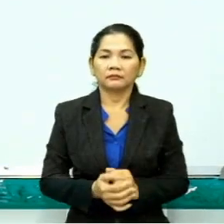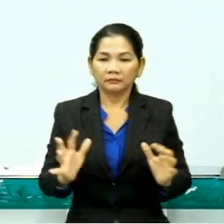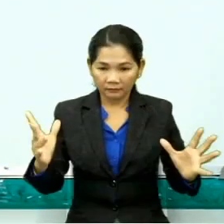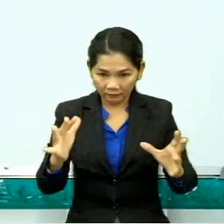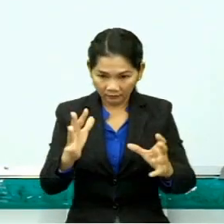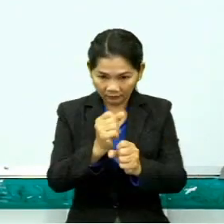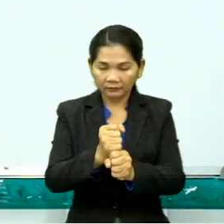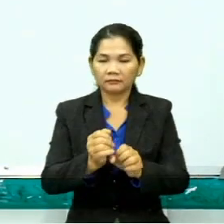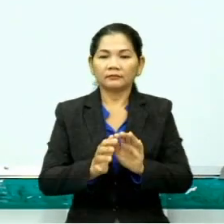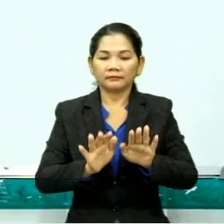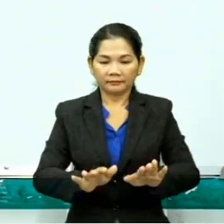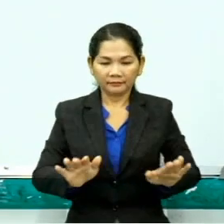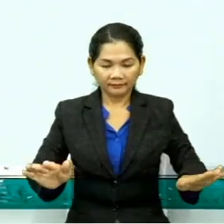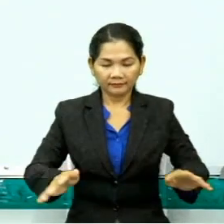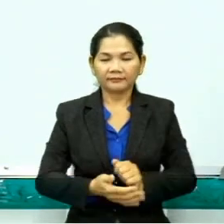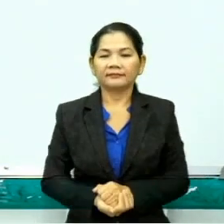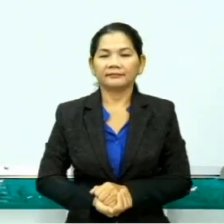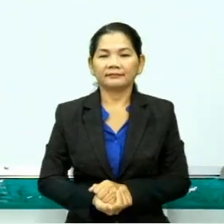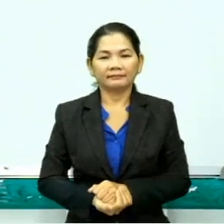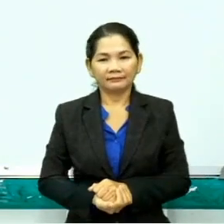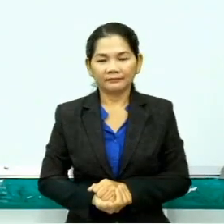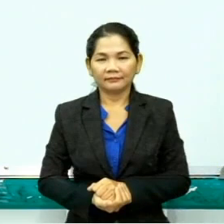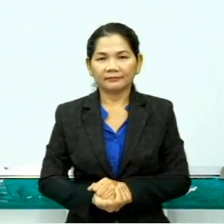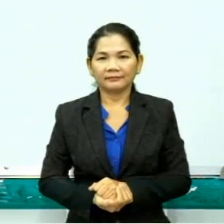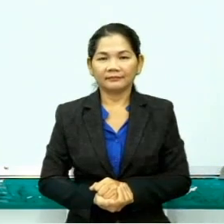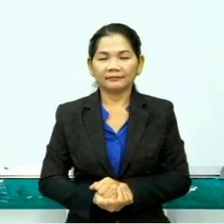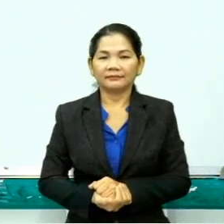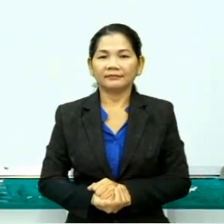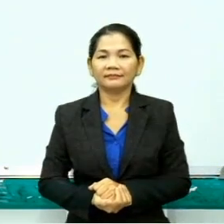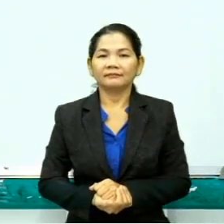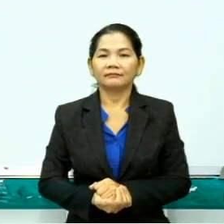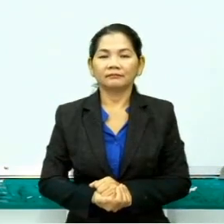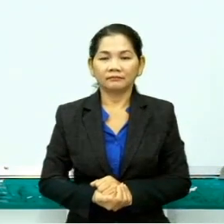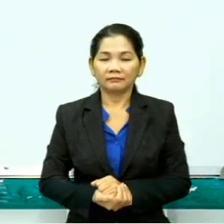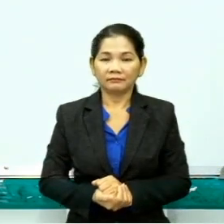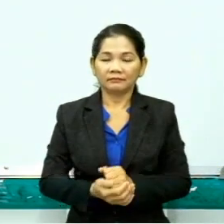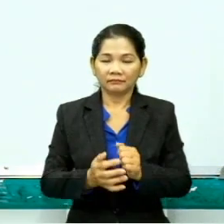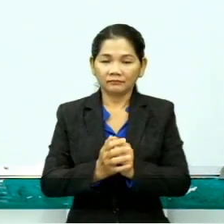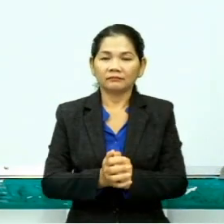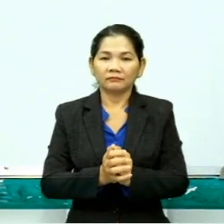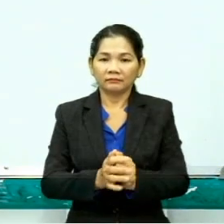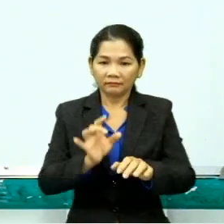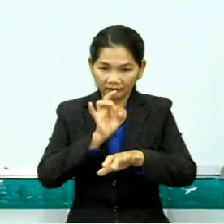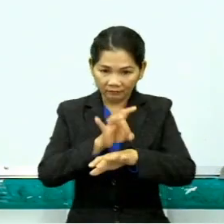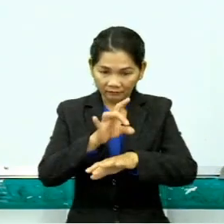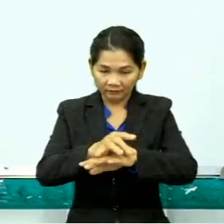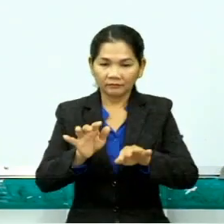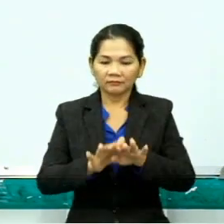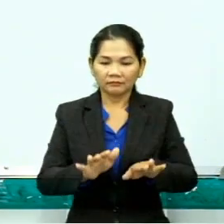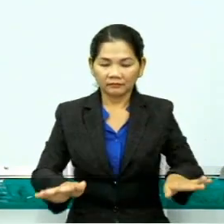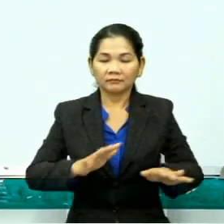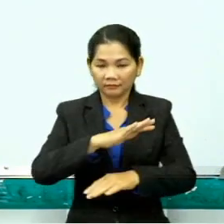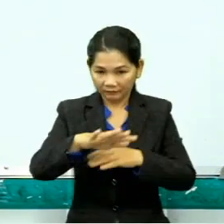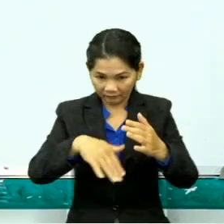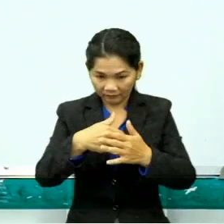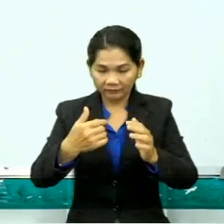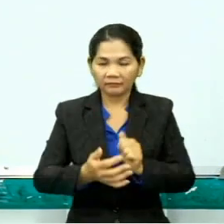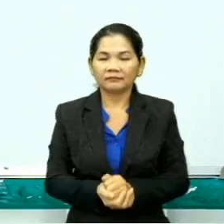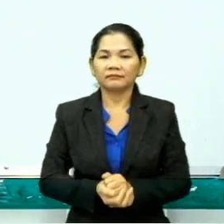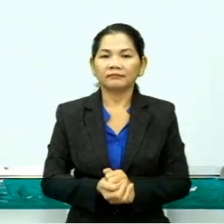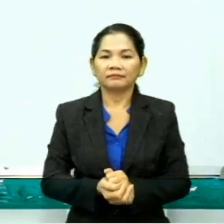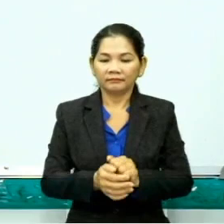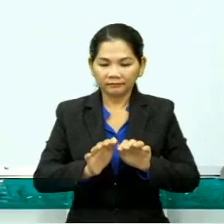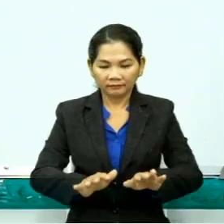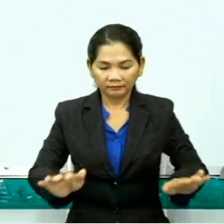chọp hai nà con chà chẳng chà môn nâng ở dương bài khả ní chà nhạc rùn xong bà đai bà đam đo con thằng ác ní chà